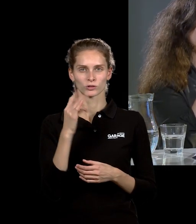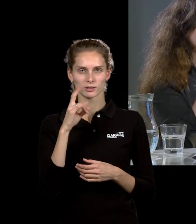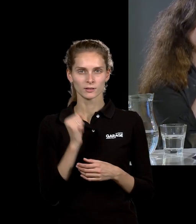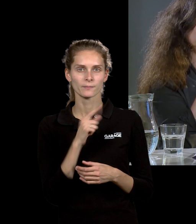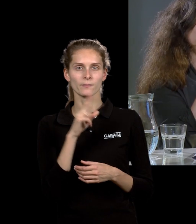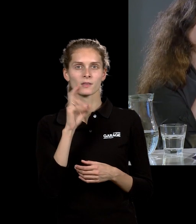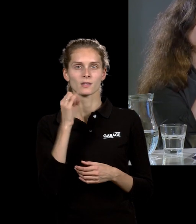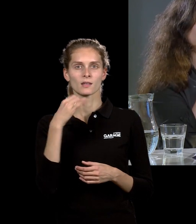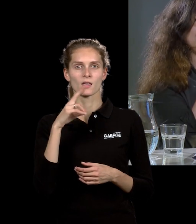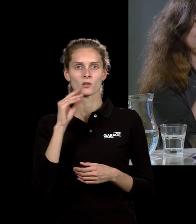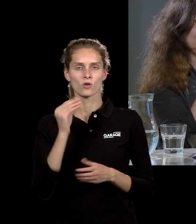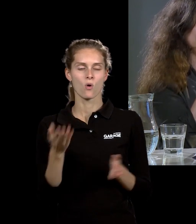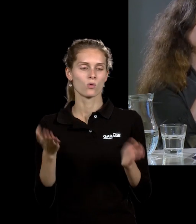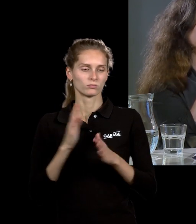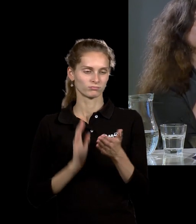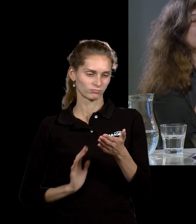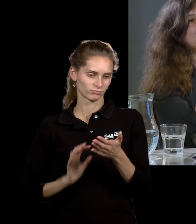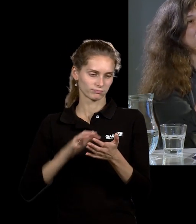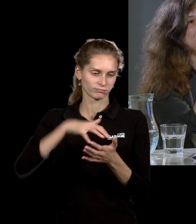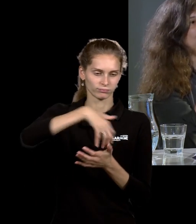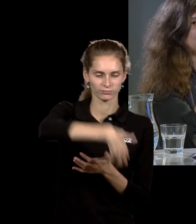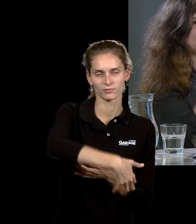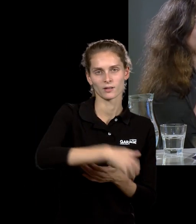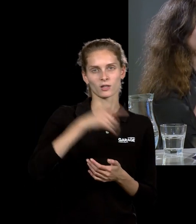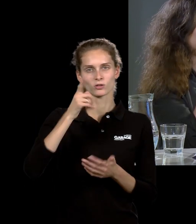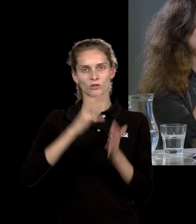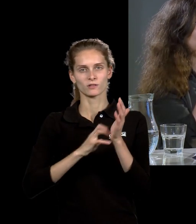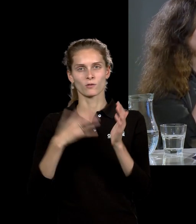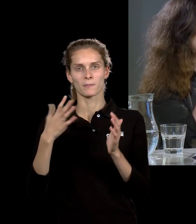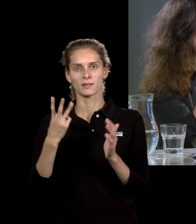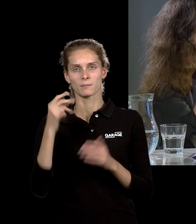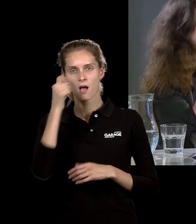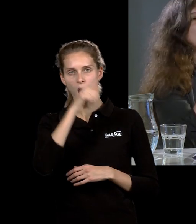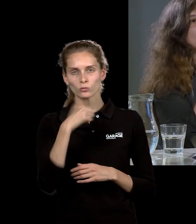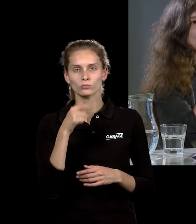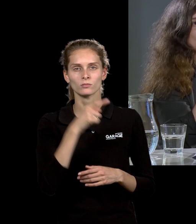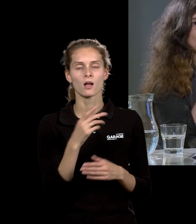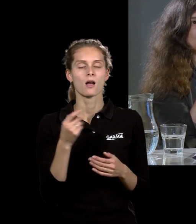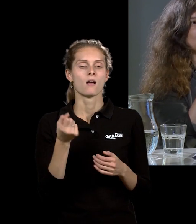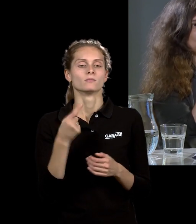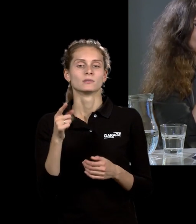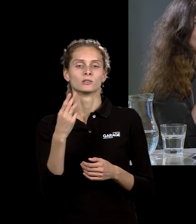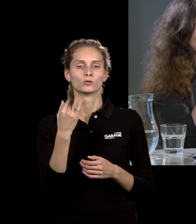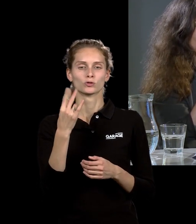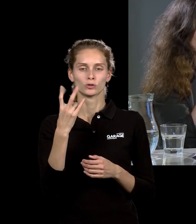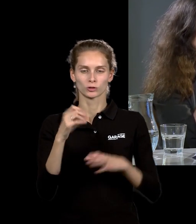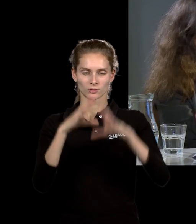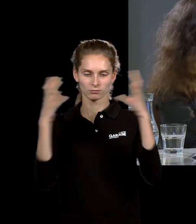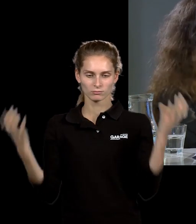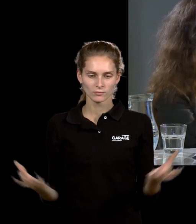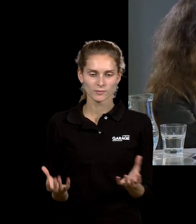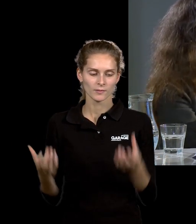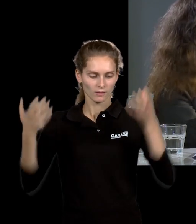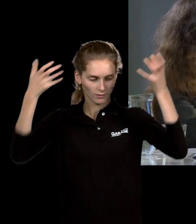оставил отпечаток колеса на 1953 году на этом полотне, потом была эта шина, которую он надел почему-то на эту